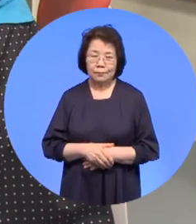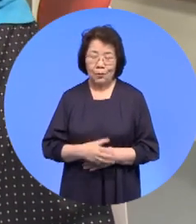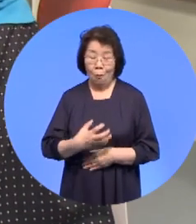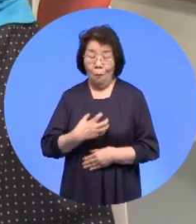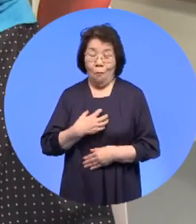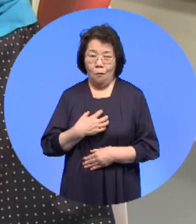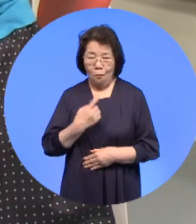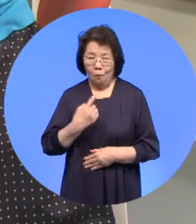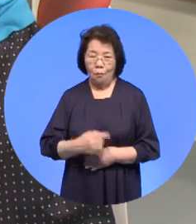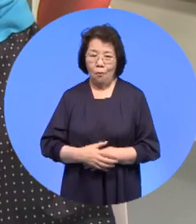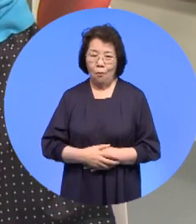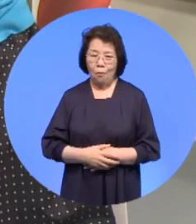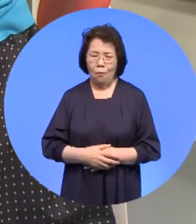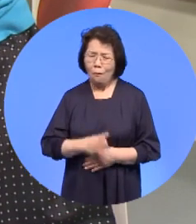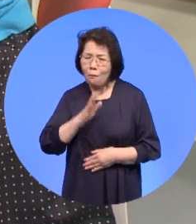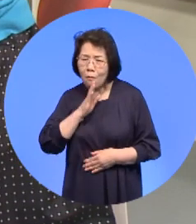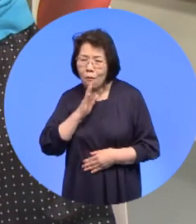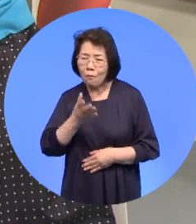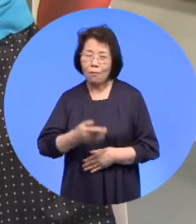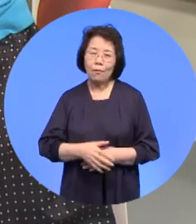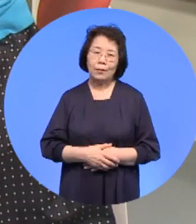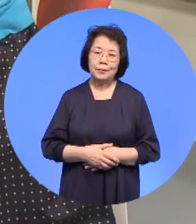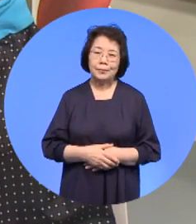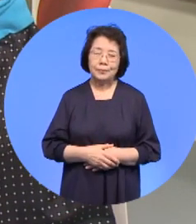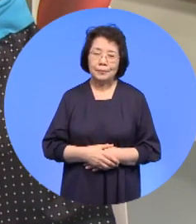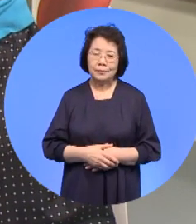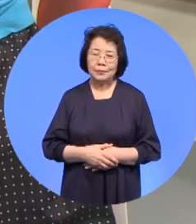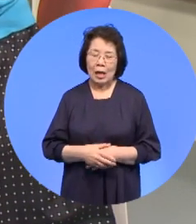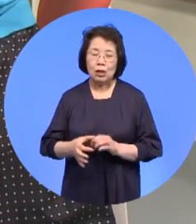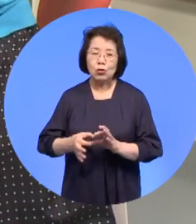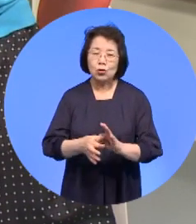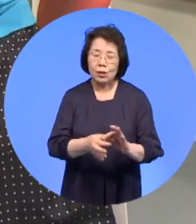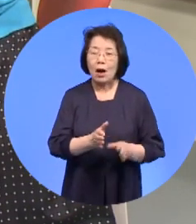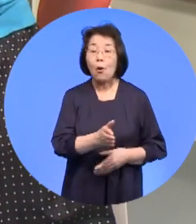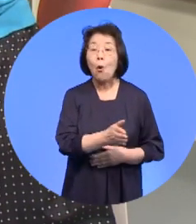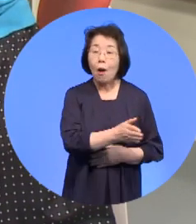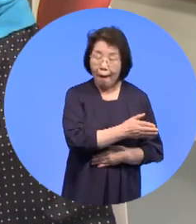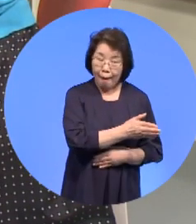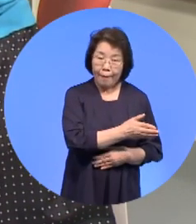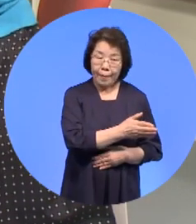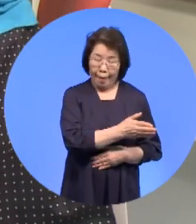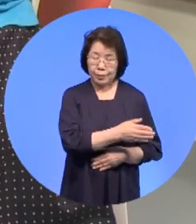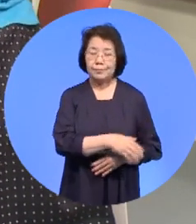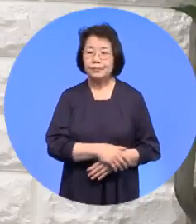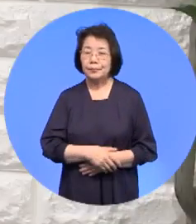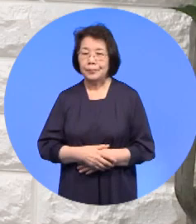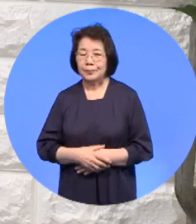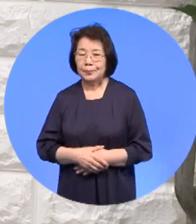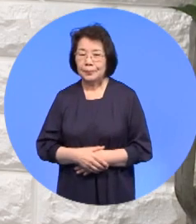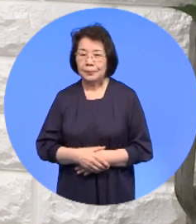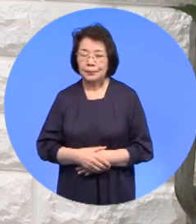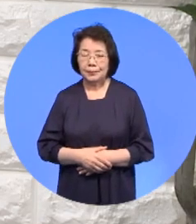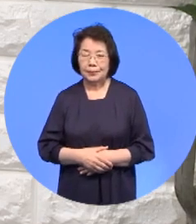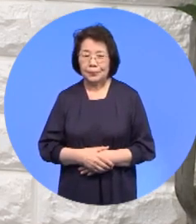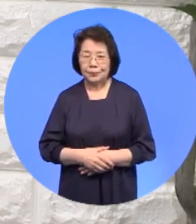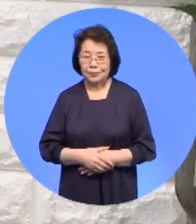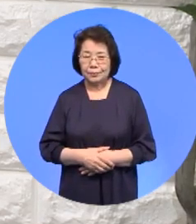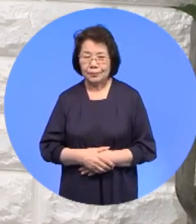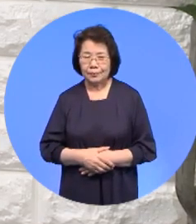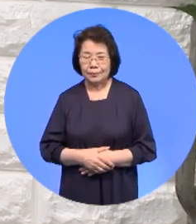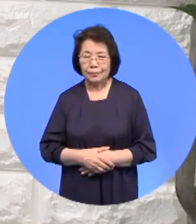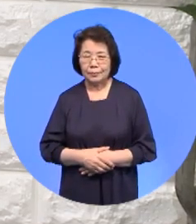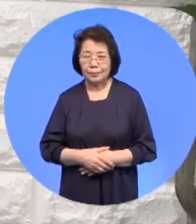衝撃位何ですか続きは後編ということなんですなぁわぁ引っ張りじゃなかったきゃあああ